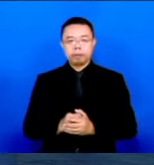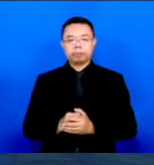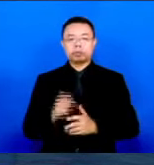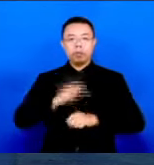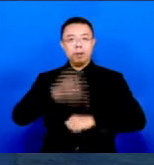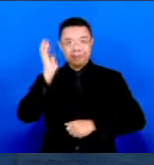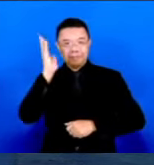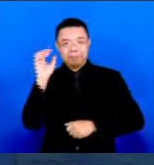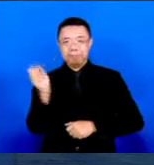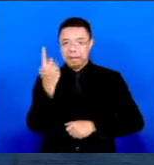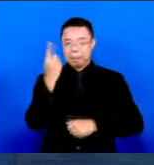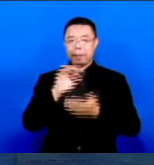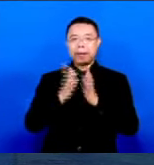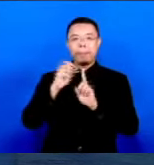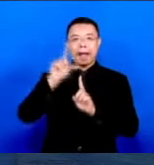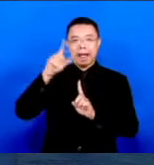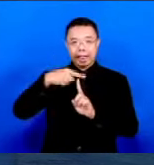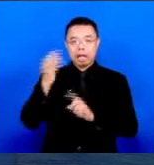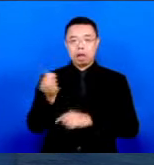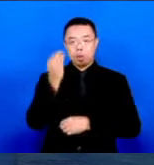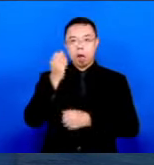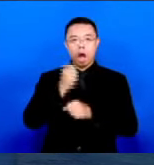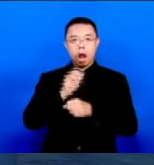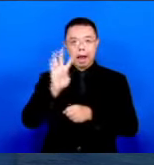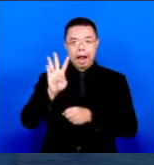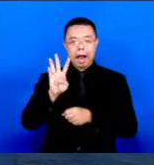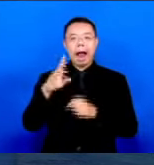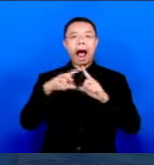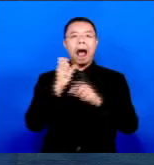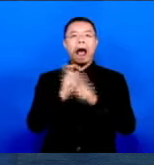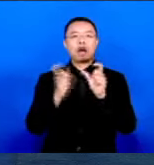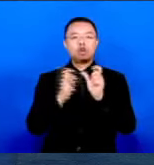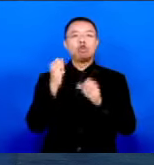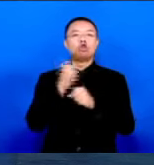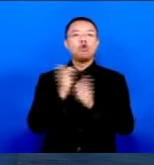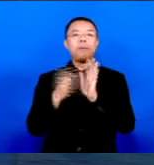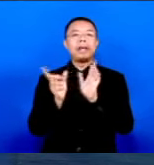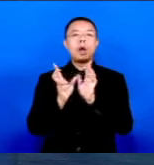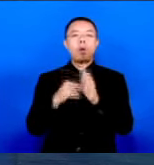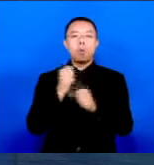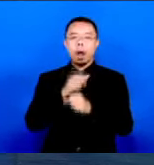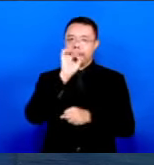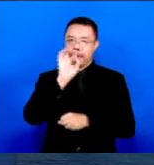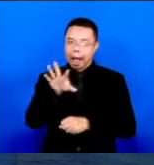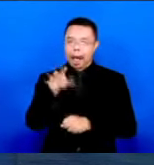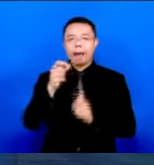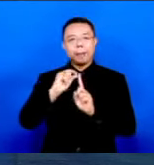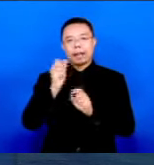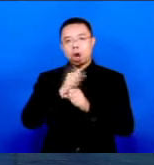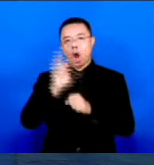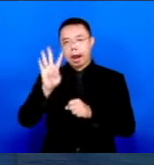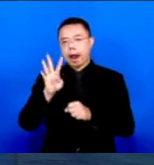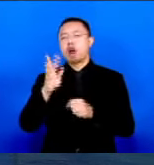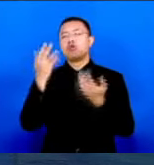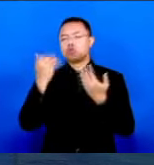Dalam pidato perdananya sebagai PLT Ketua Umum Partai Golkar, Agus Gumiwang menegaskan Partai Golkar adalah partai dewasa yang selalu